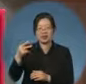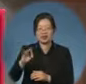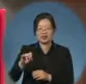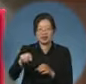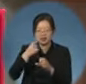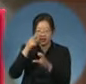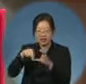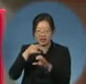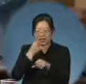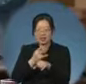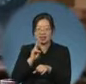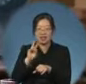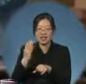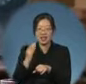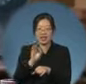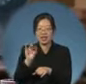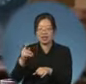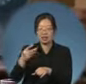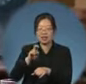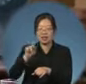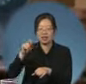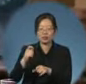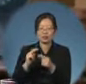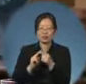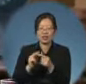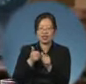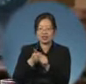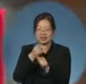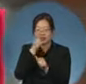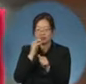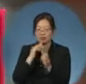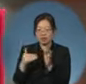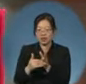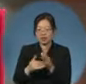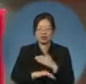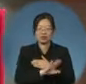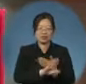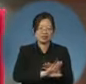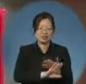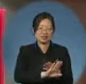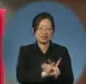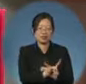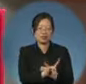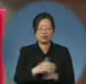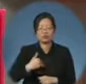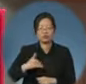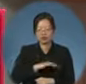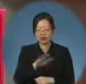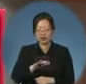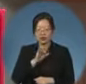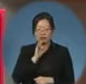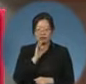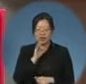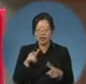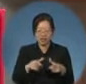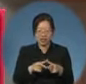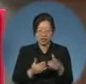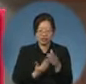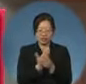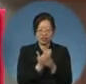알파 고하고 얘길 수 있는 그러지 마세요 4 예 없 애고 과 우리 다른 것은 우리는 정말 자궁 에서